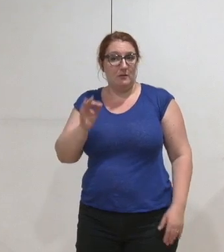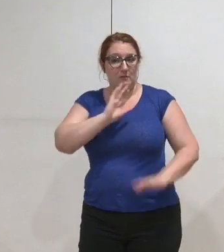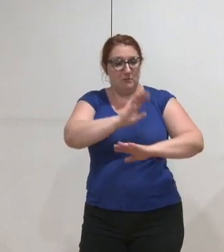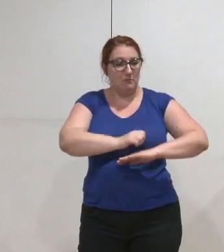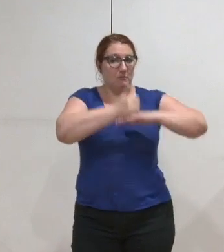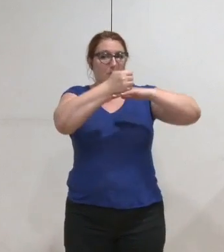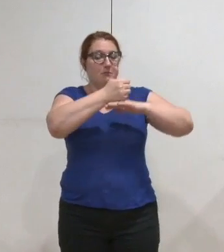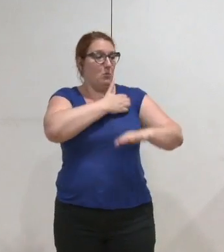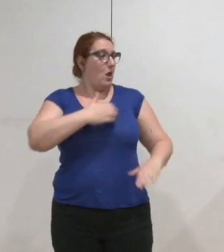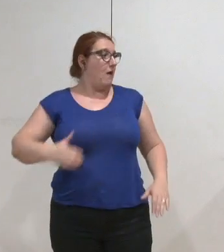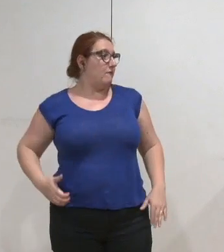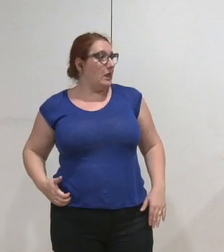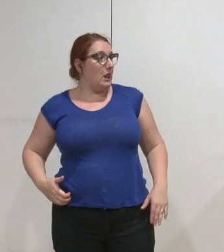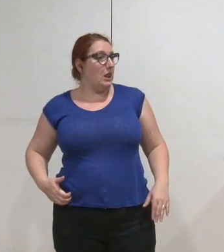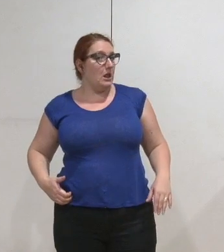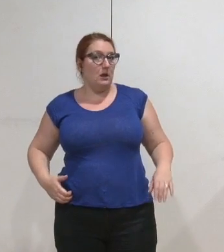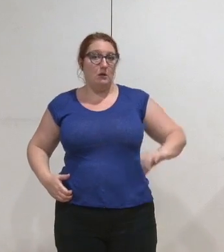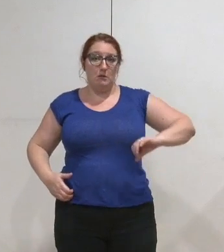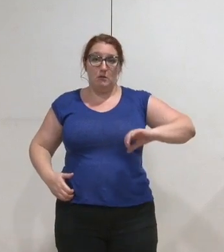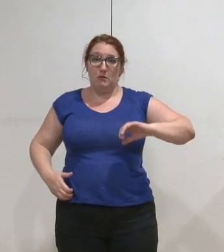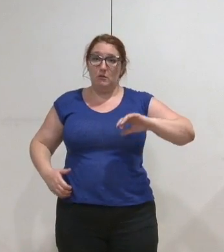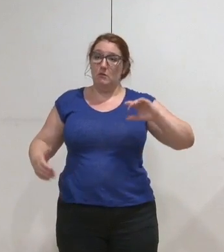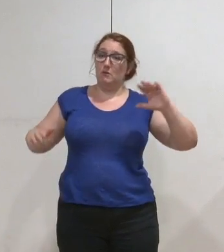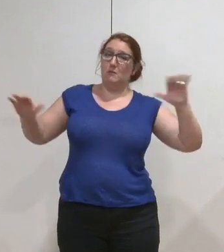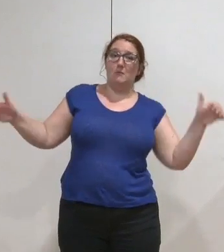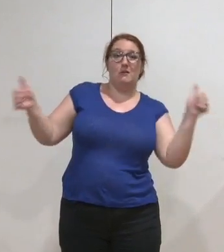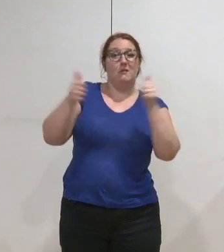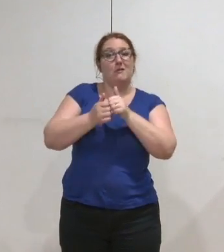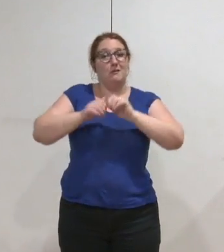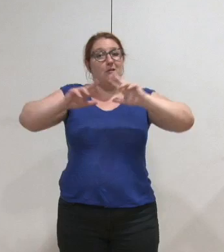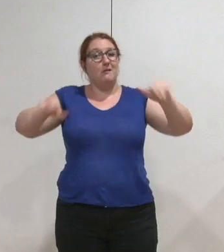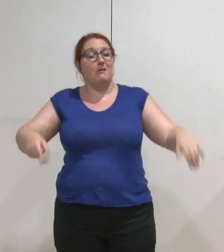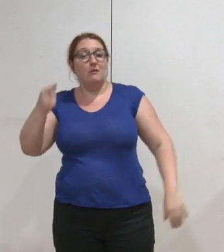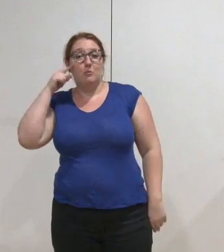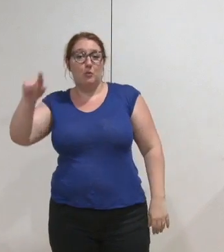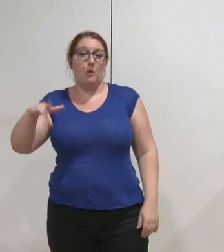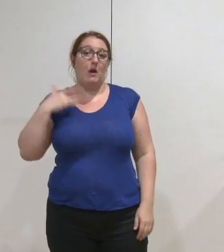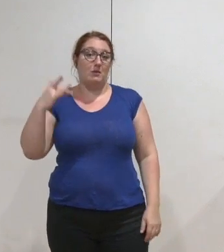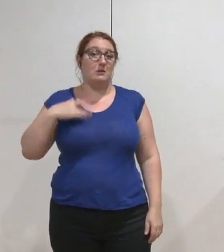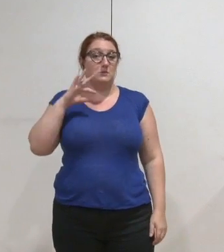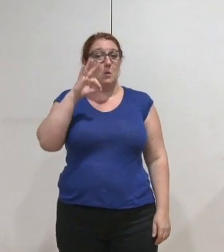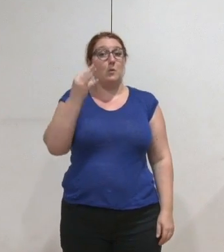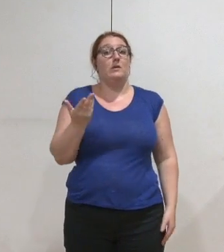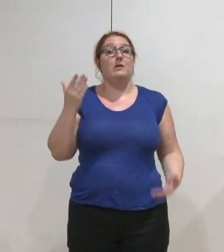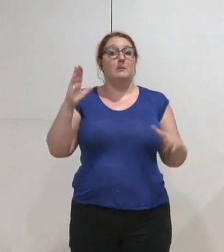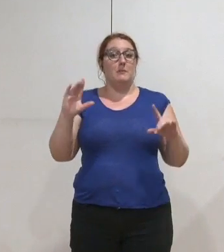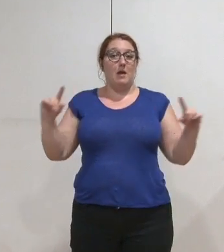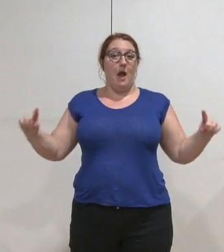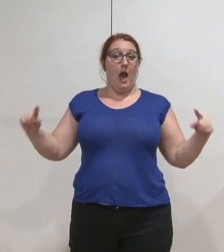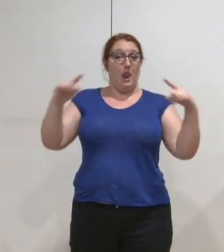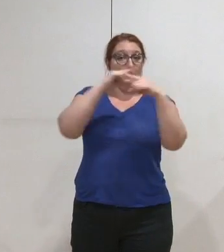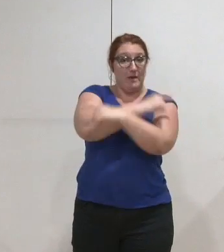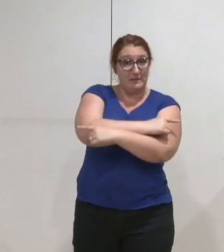la ville mais à l'inverse je veux dire je